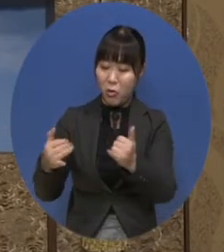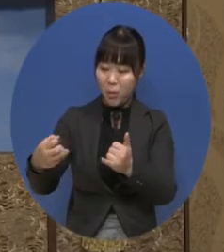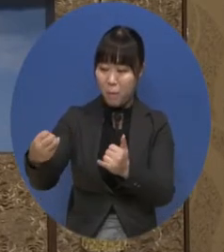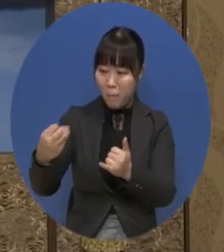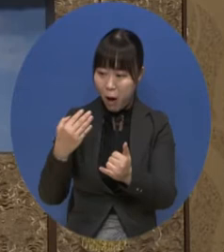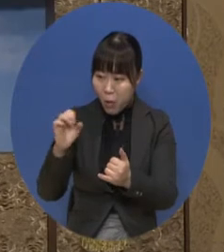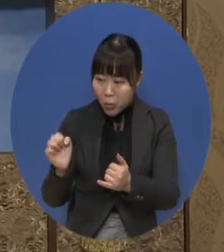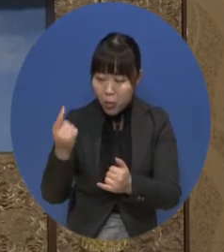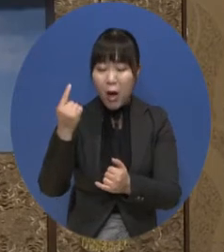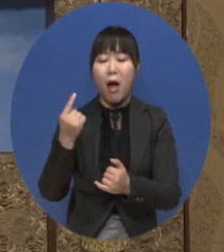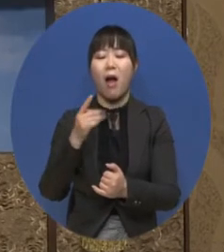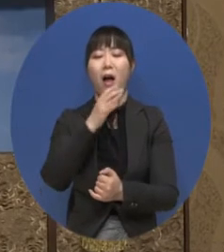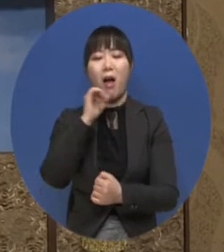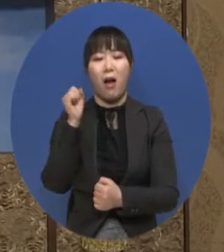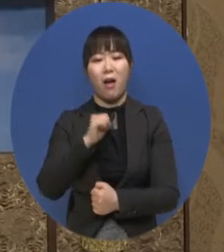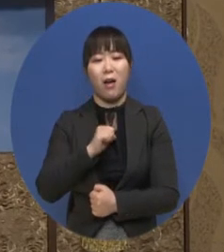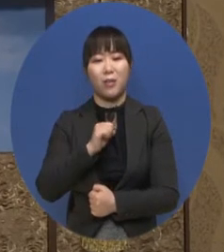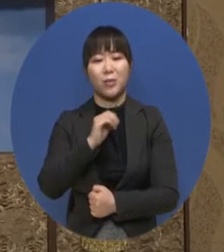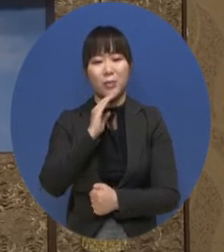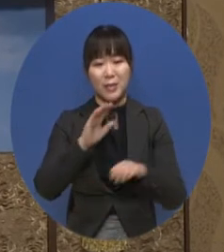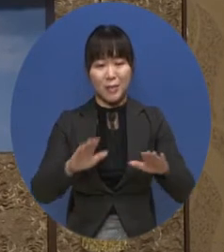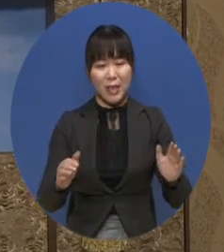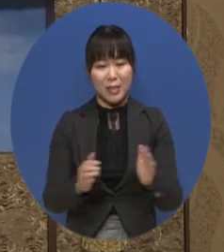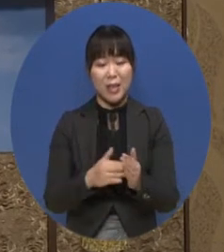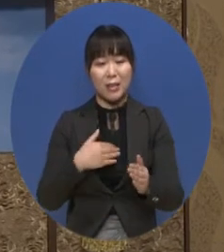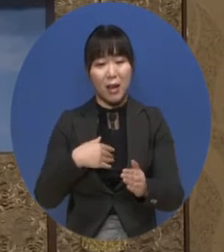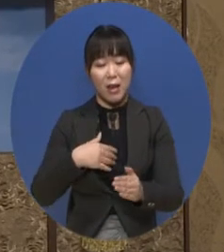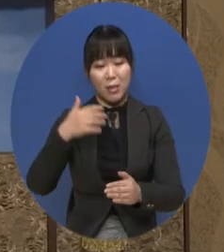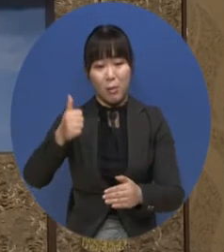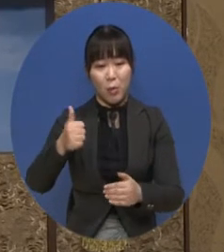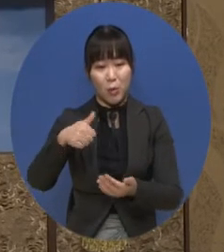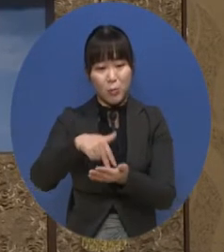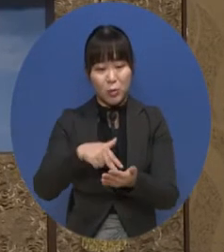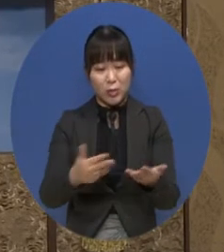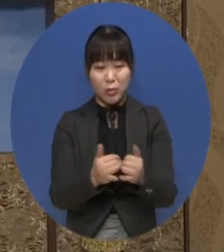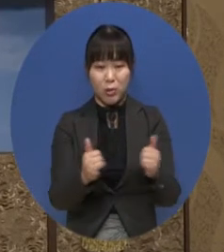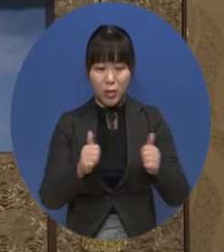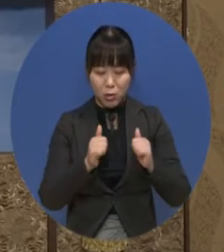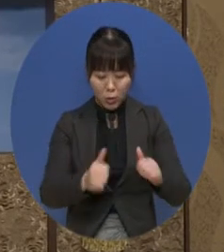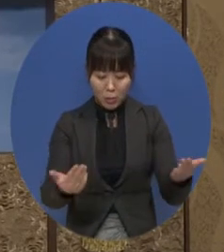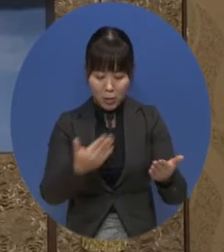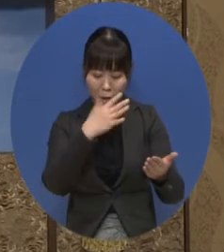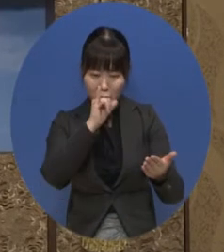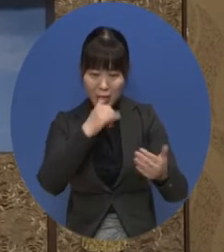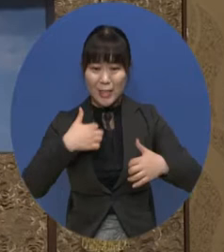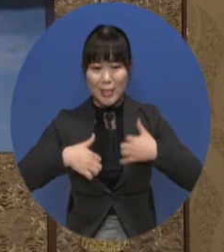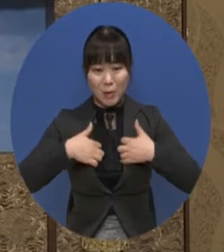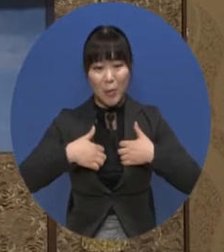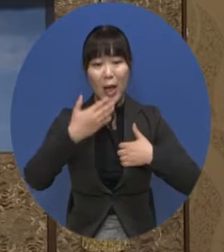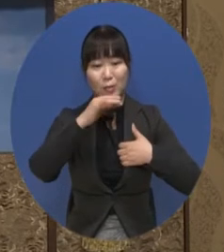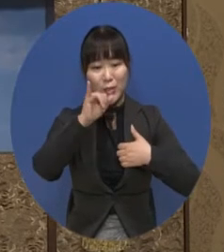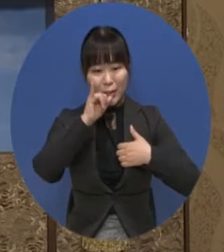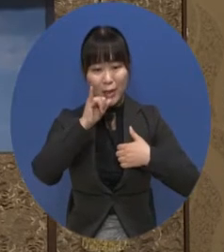직원이 하는 걸 보고 아 다행히 아직까지는 내가 대표로서 직원들이 열심히 일할 수 있도록 즐겁게 일할